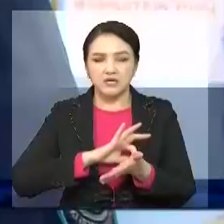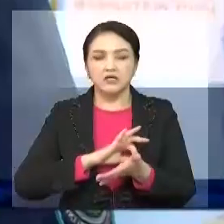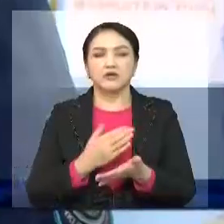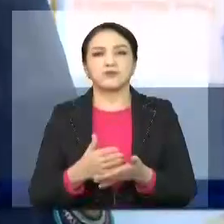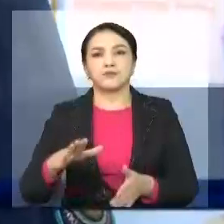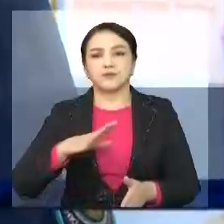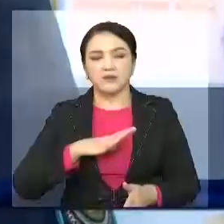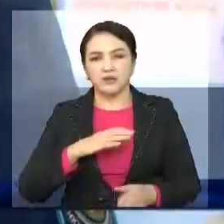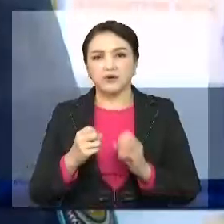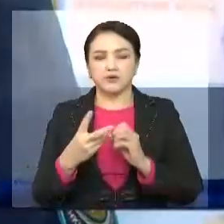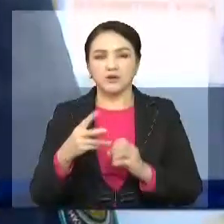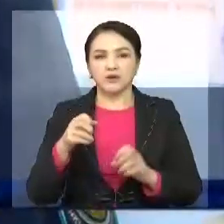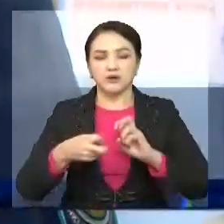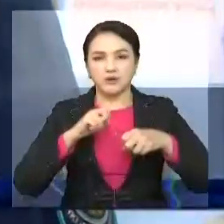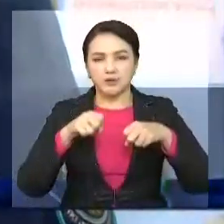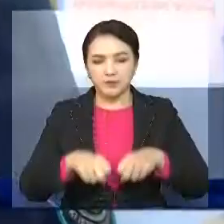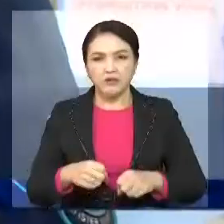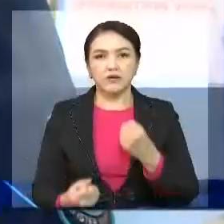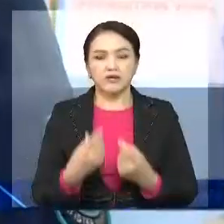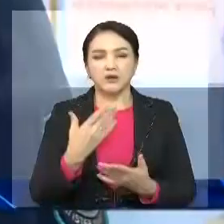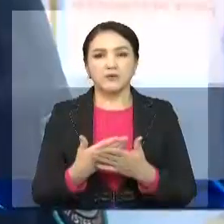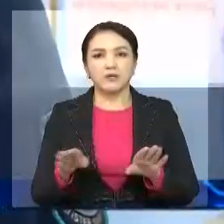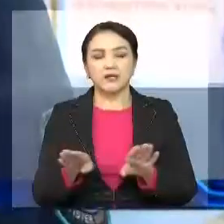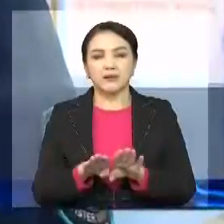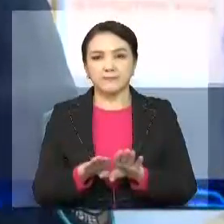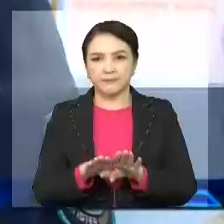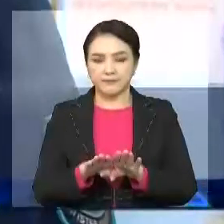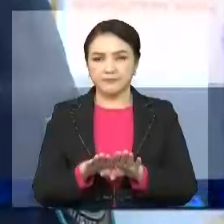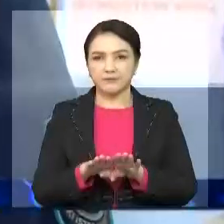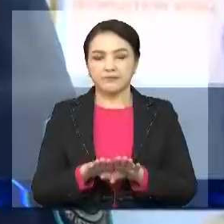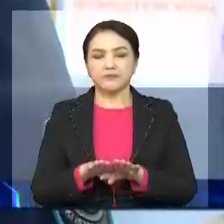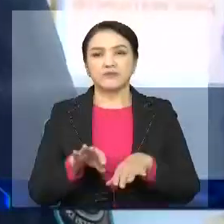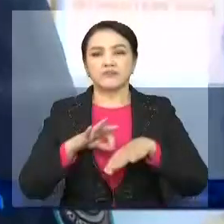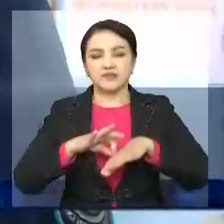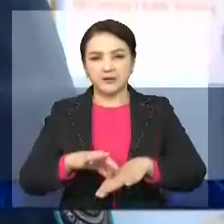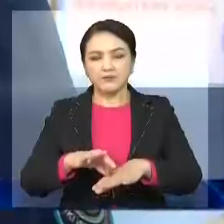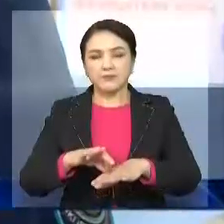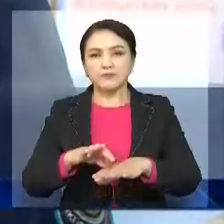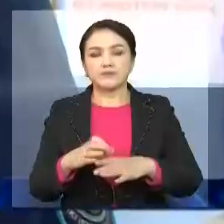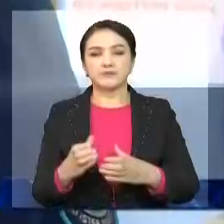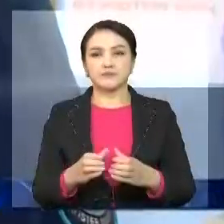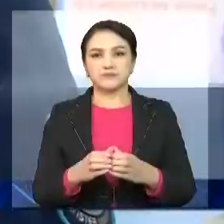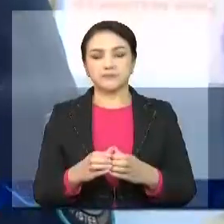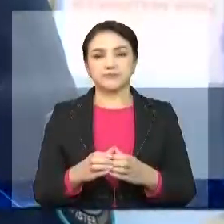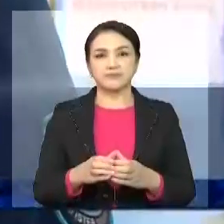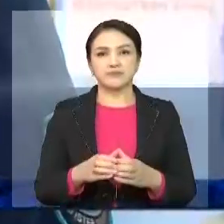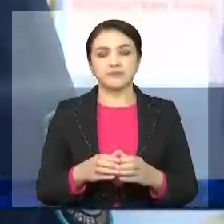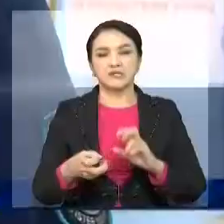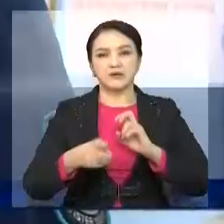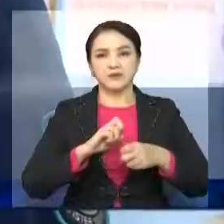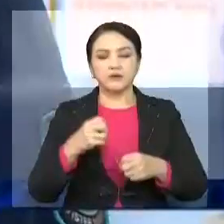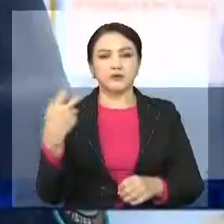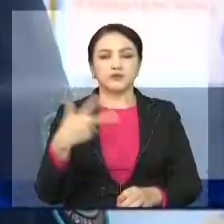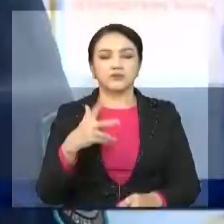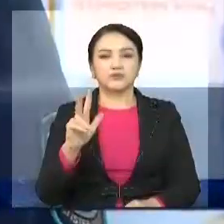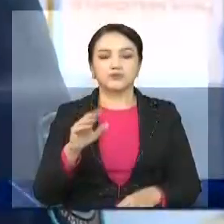шамадан тыс асырған 12 құқық бұзушылық анықталды. Сонымен қатар жолаушыларды тасымалдау қағидаларын бұзуды